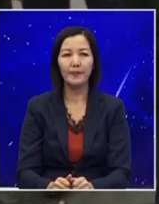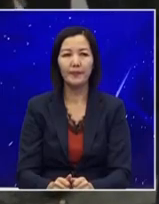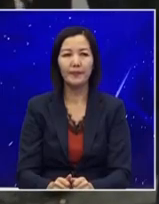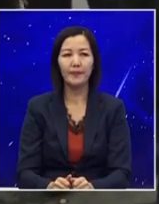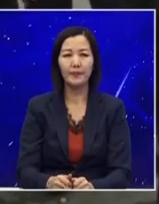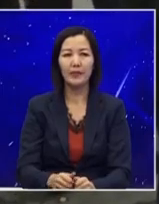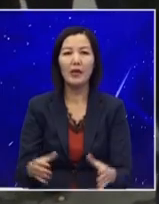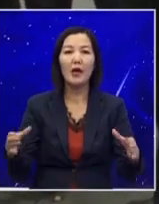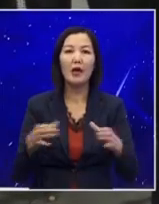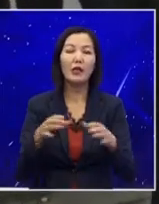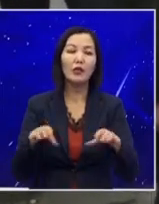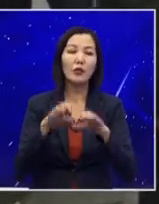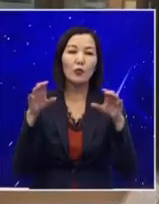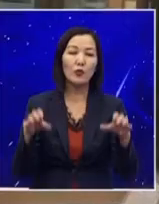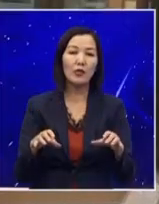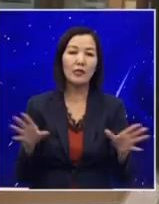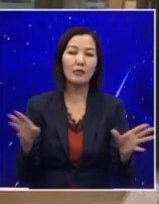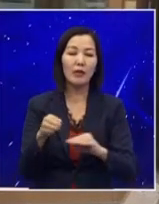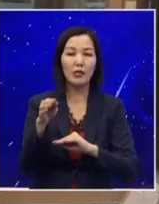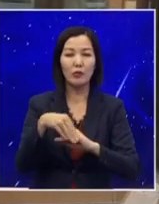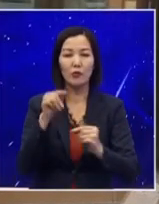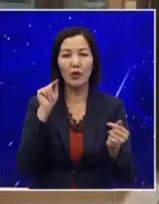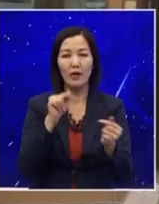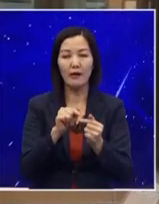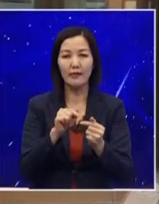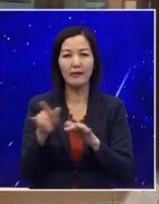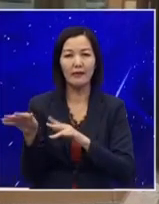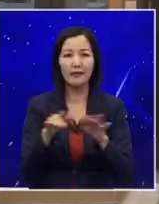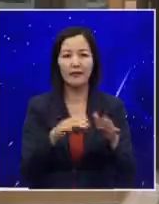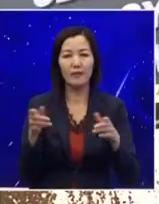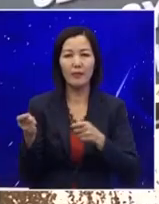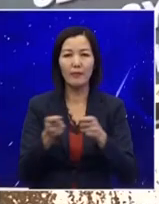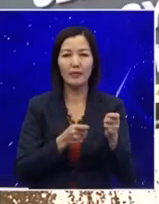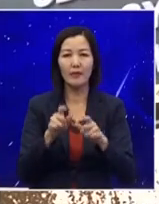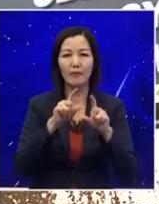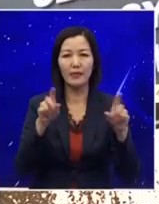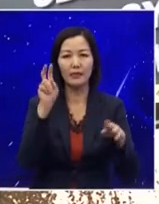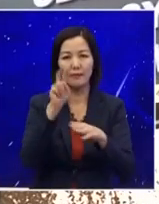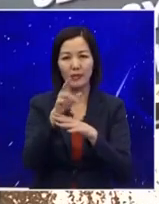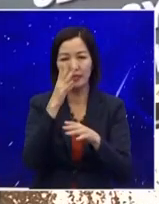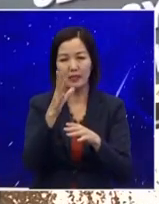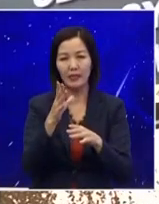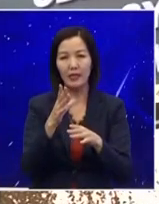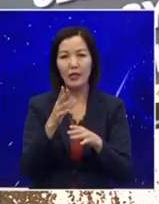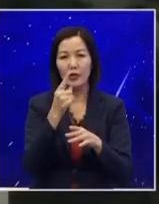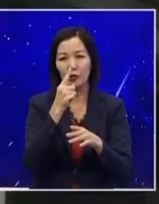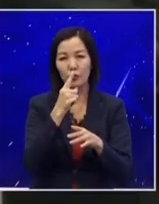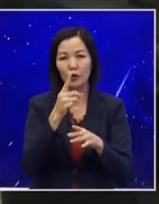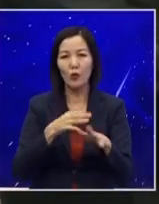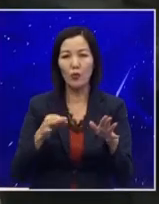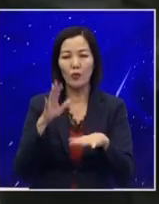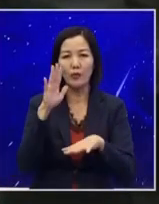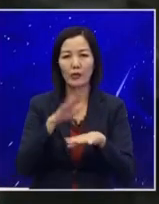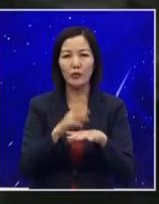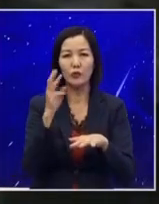Агенттік төрағасы алдымен ауданаралық сыбайлас жемқорлыққа қарсы іс-қимыл басқармасының ғимаратына бас сұқты. Жуырда ғана облыс